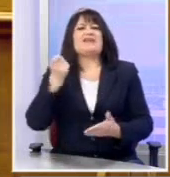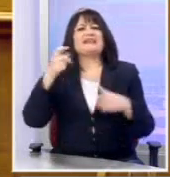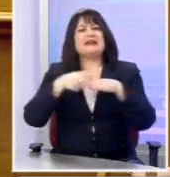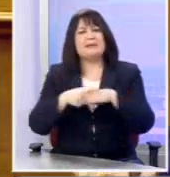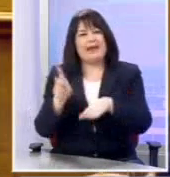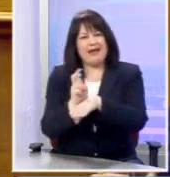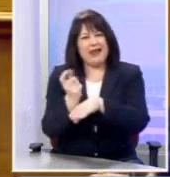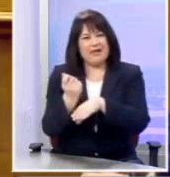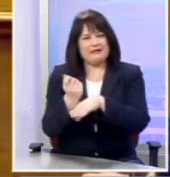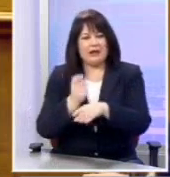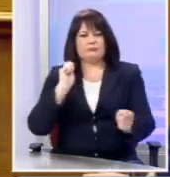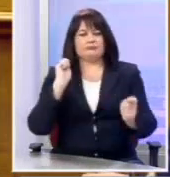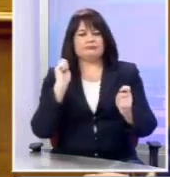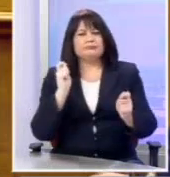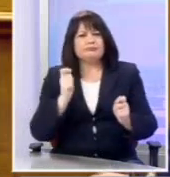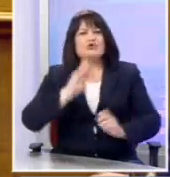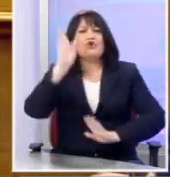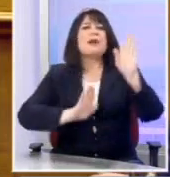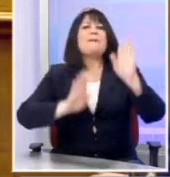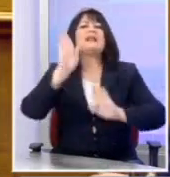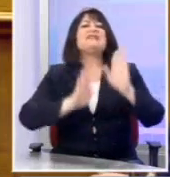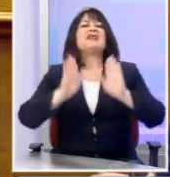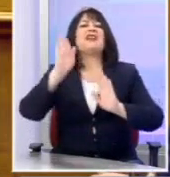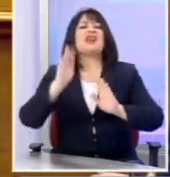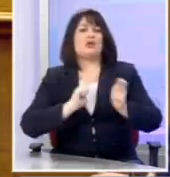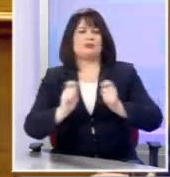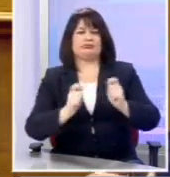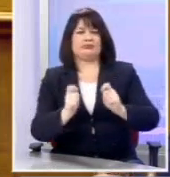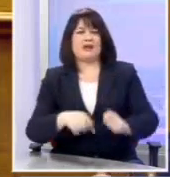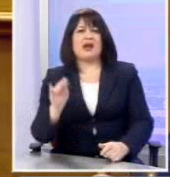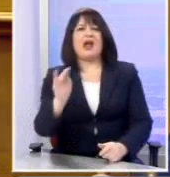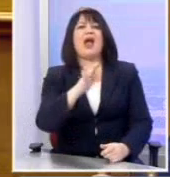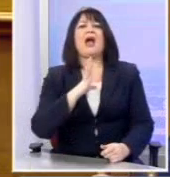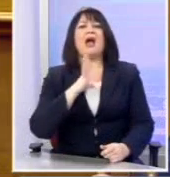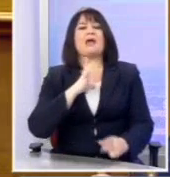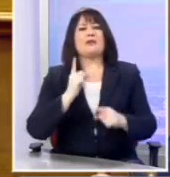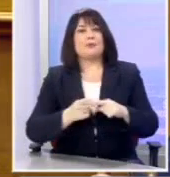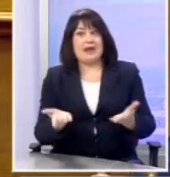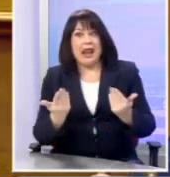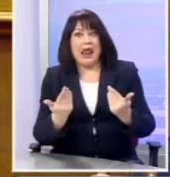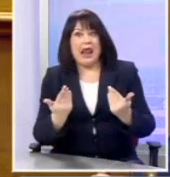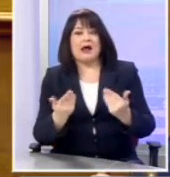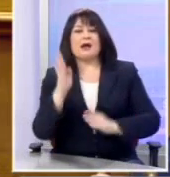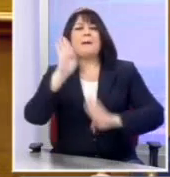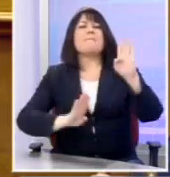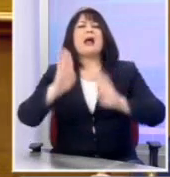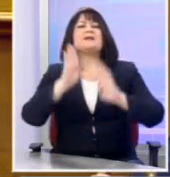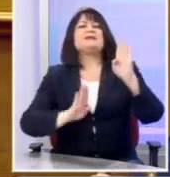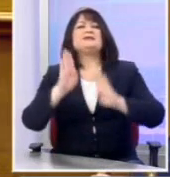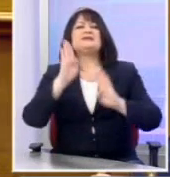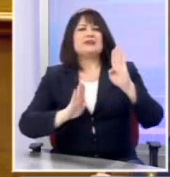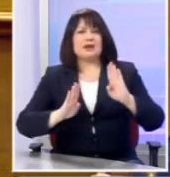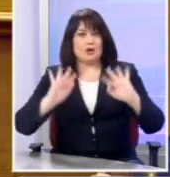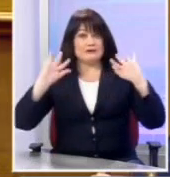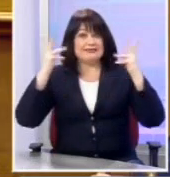ταμείων, ενώ ταυτόχρονα τότε καλούσαν τον απλό κόσμο να συμμετάσχει και αυτό στο πάρτι του χρηματιστηρίου, στο παραλήρημα που